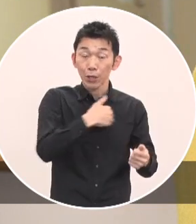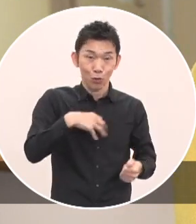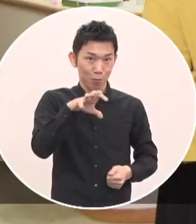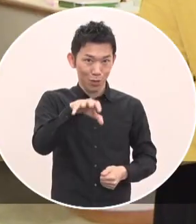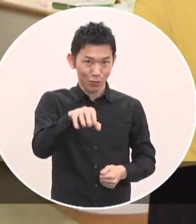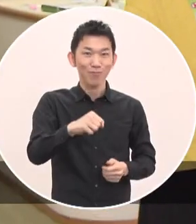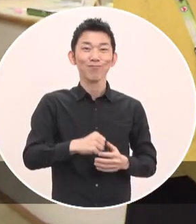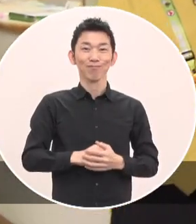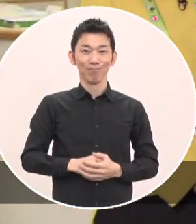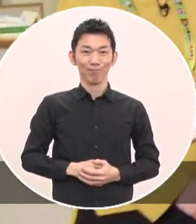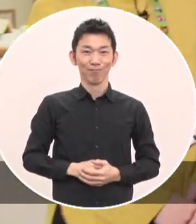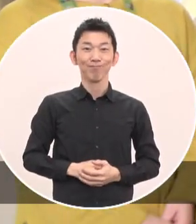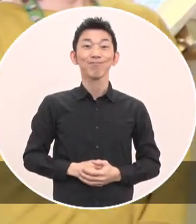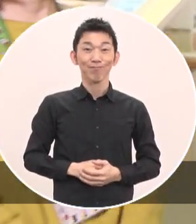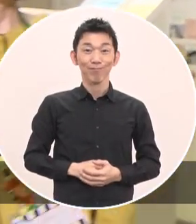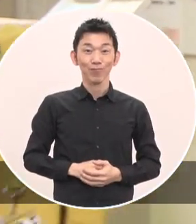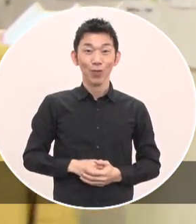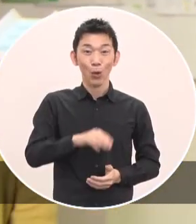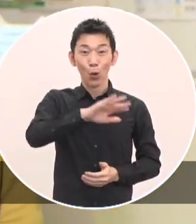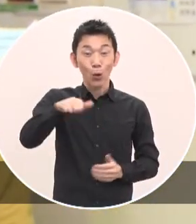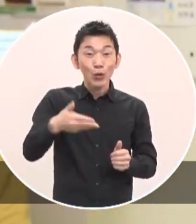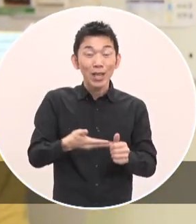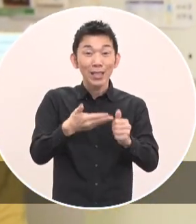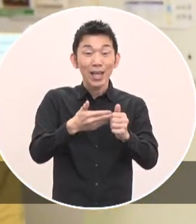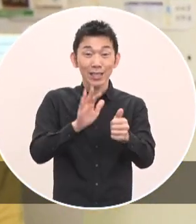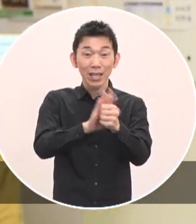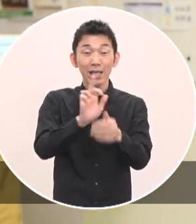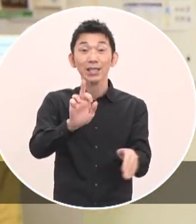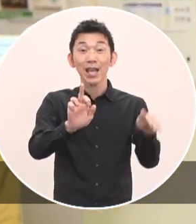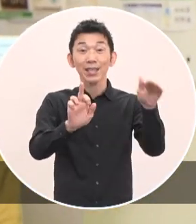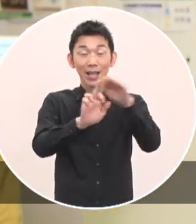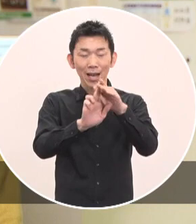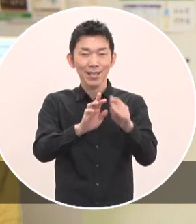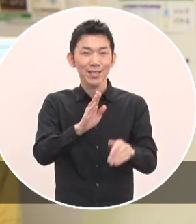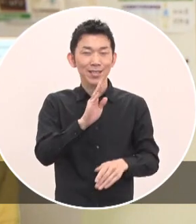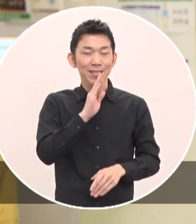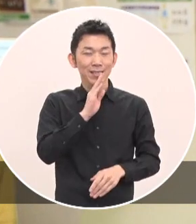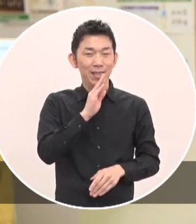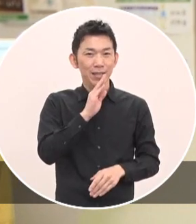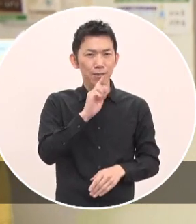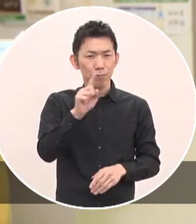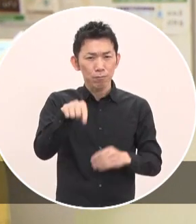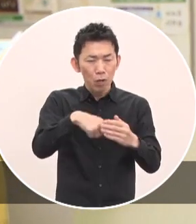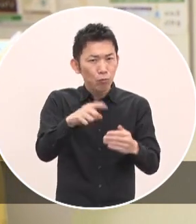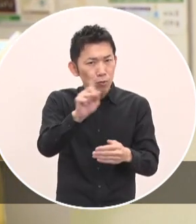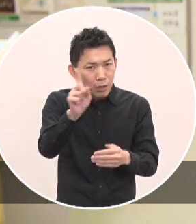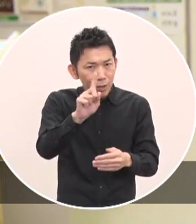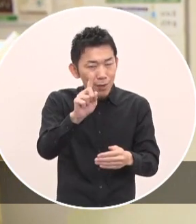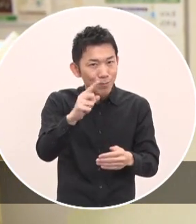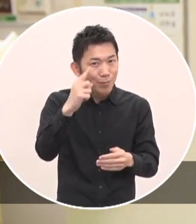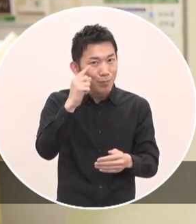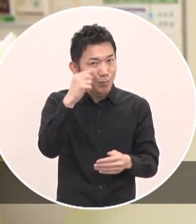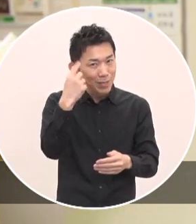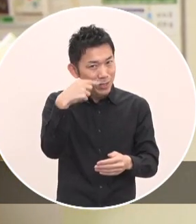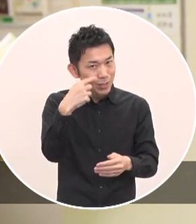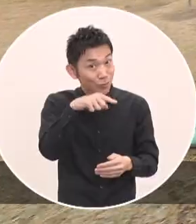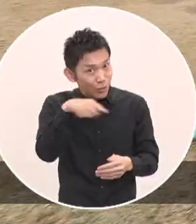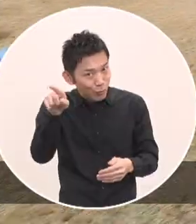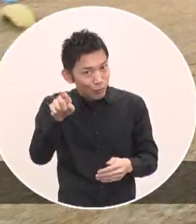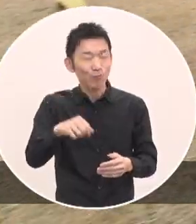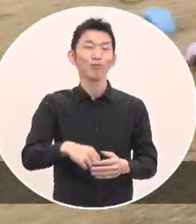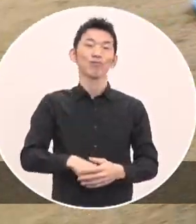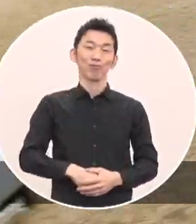ますそれでは子育て支援センター実際にどのような所か行ってみたいと思います